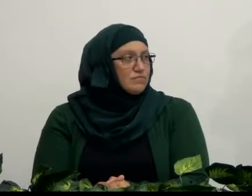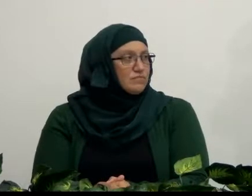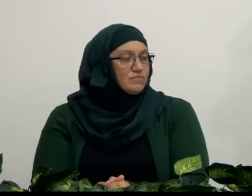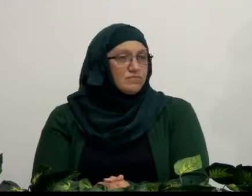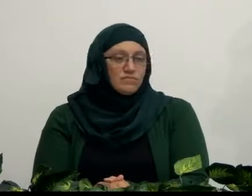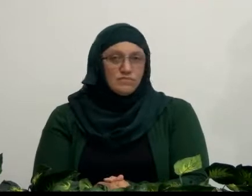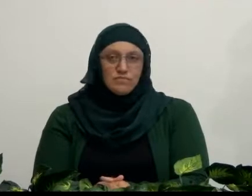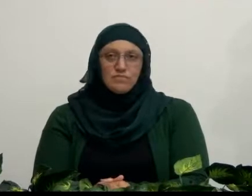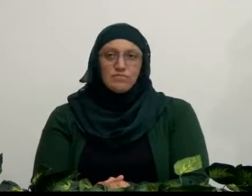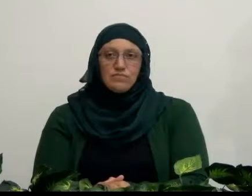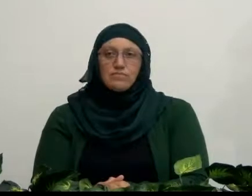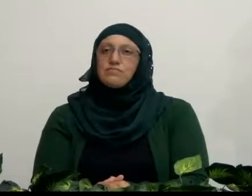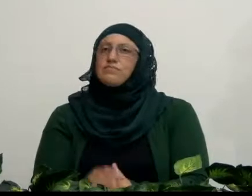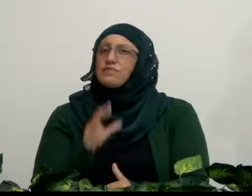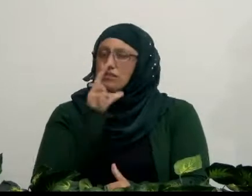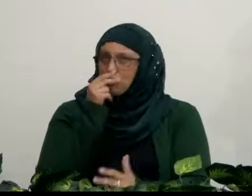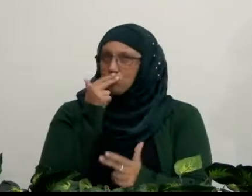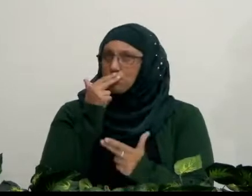ومولانا